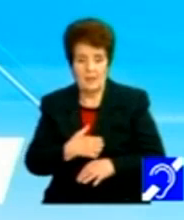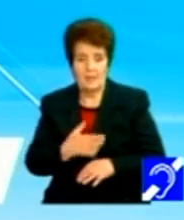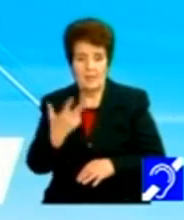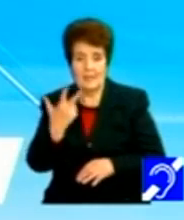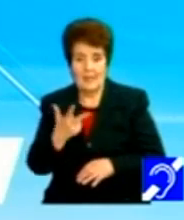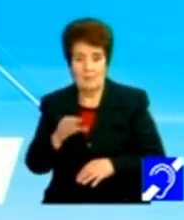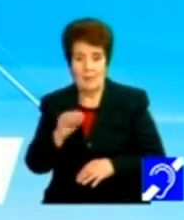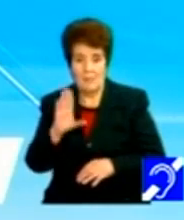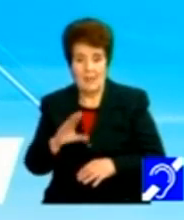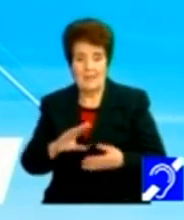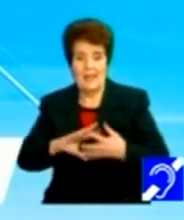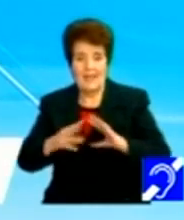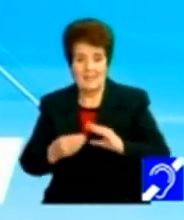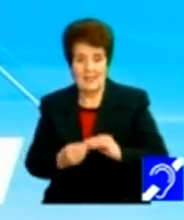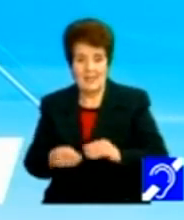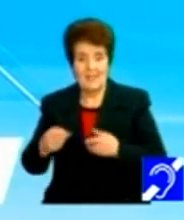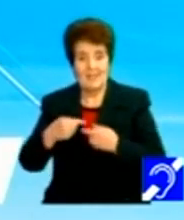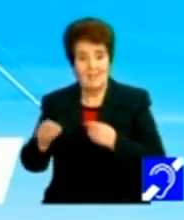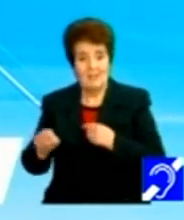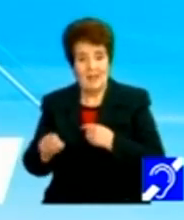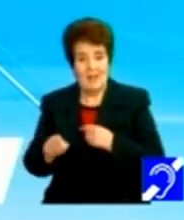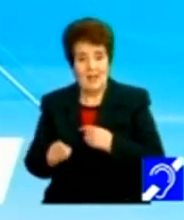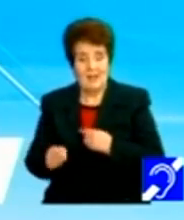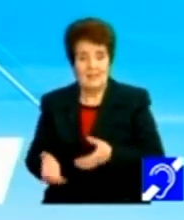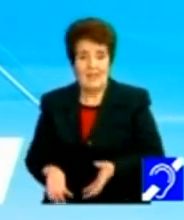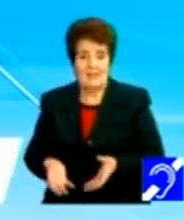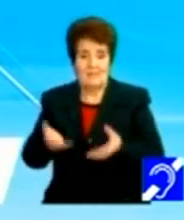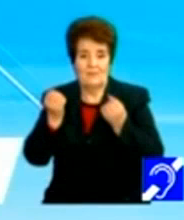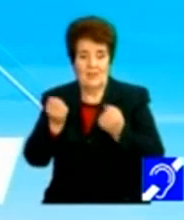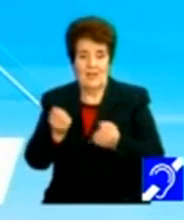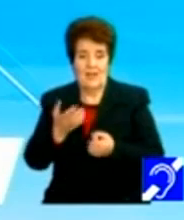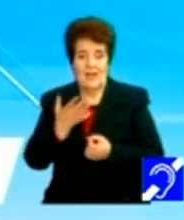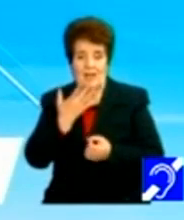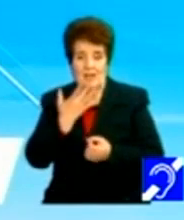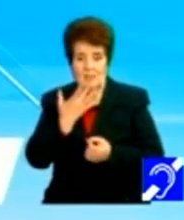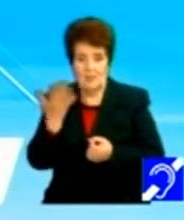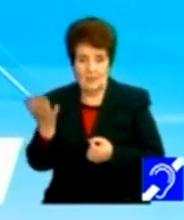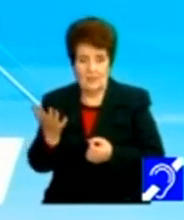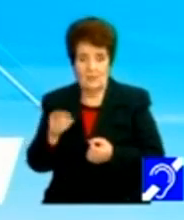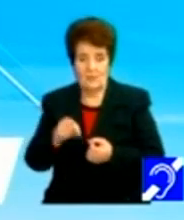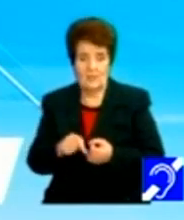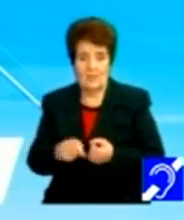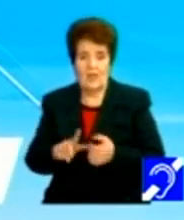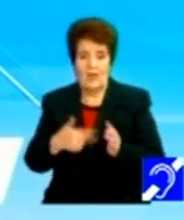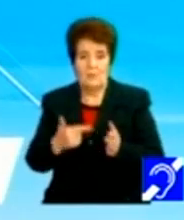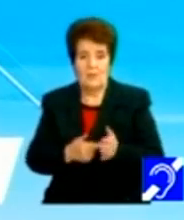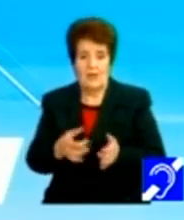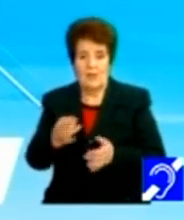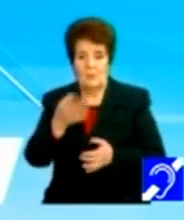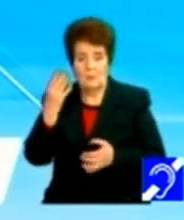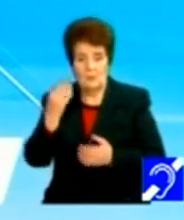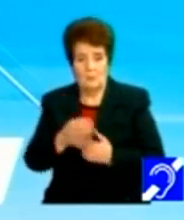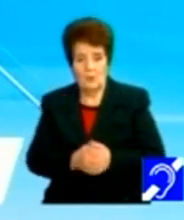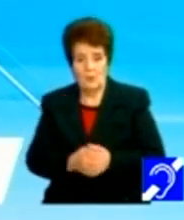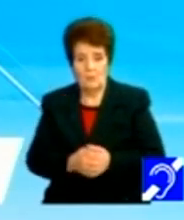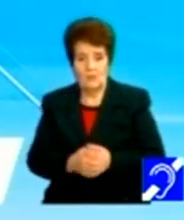mandate, rezultatele care arată clar diferența, pentru că am scos izul comunist și sovietic din capitala Republicii Moldova și l-am mișcat pe